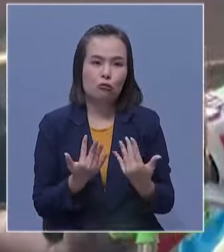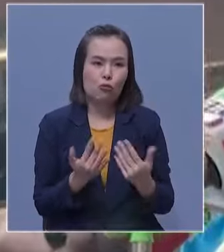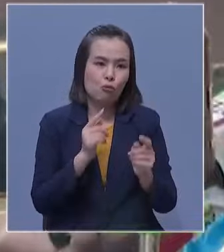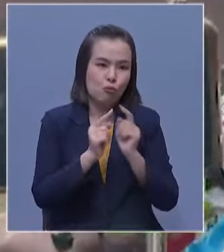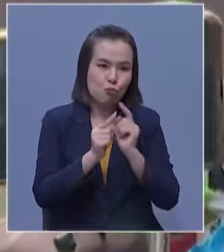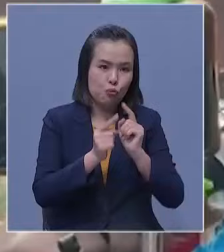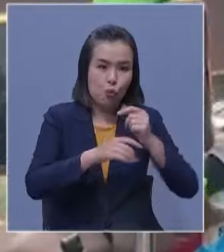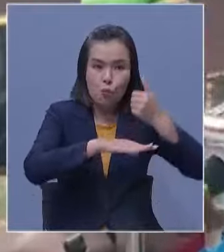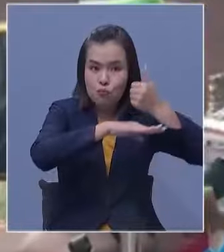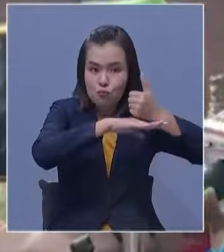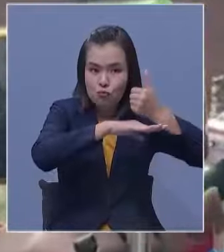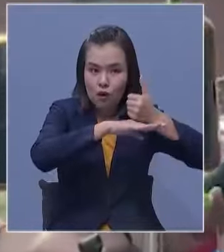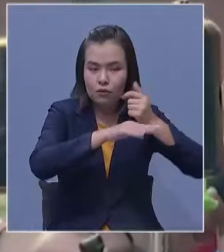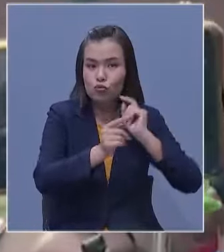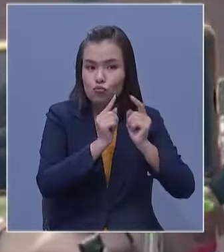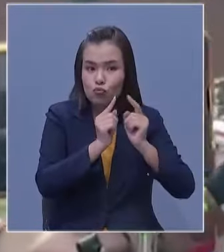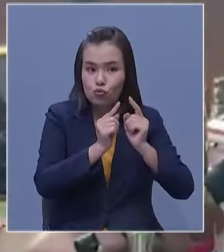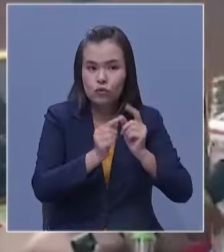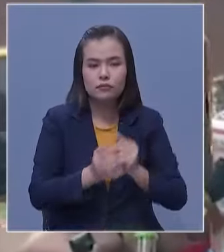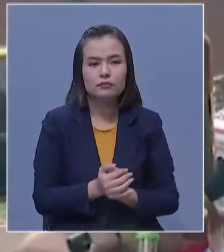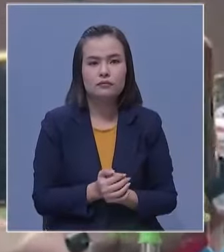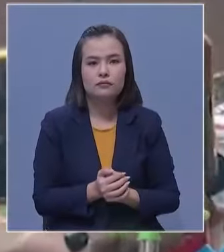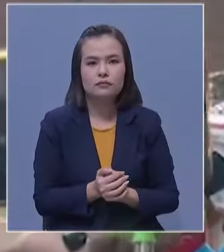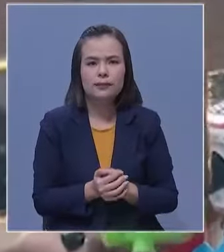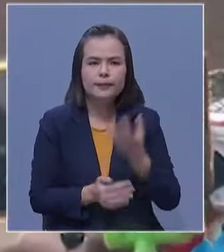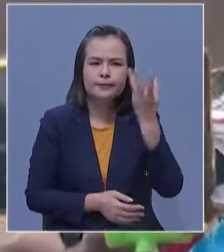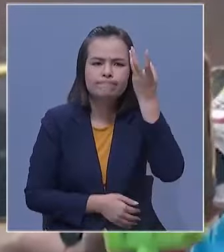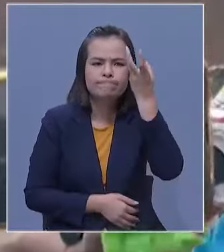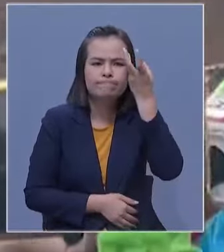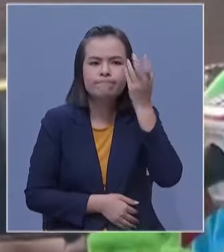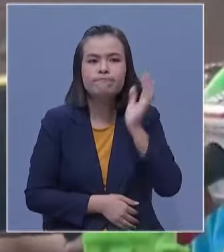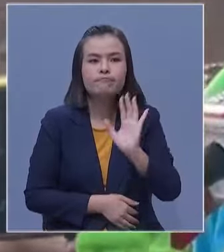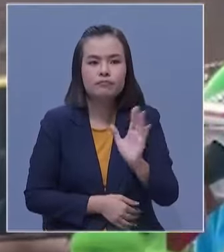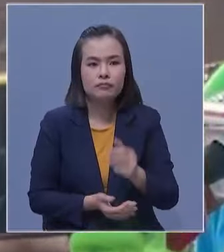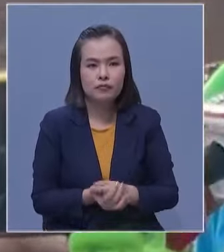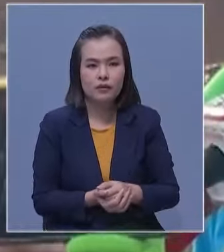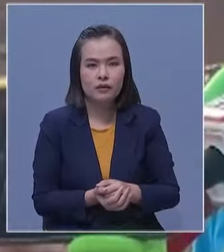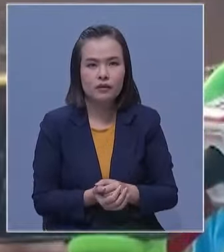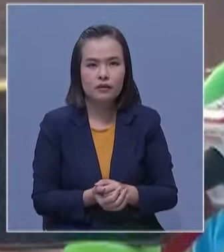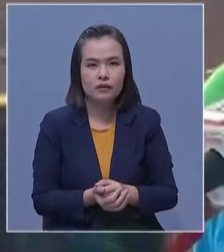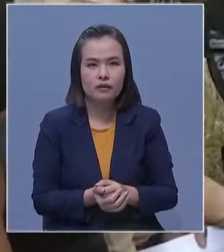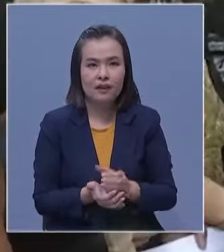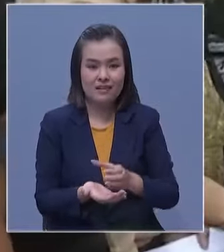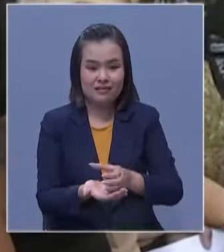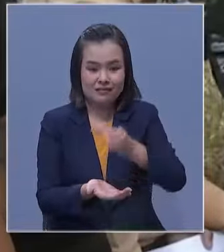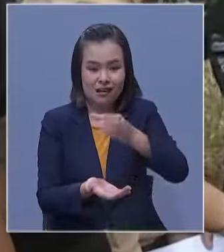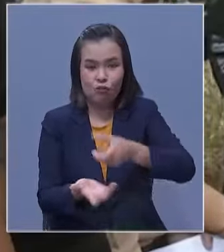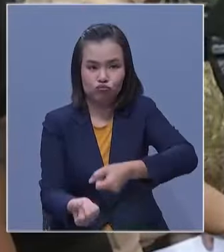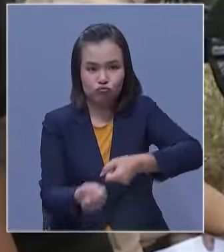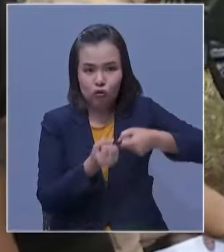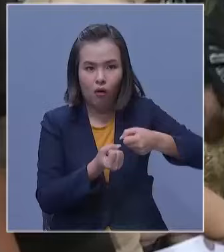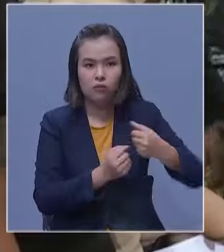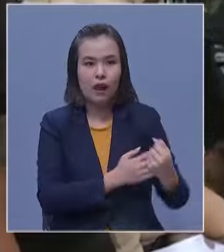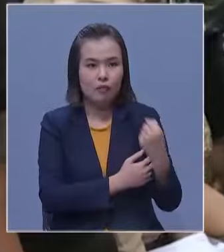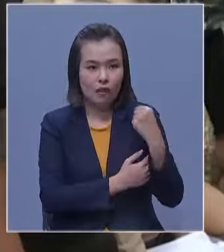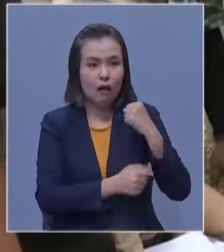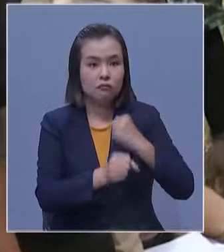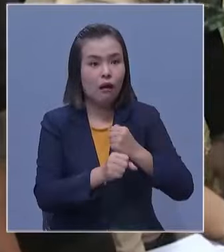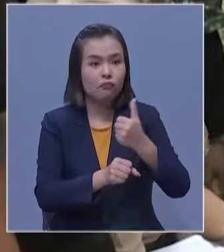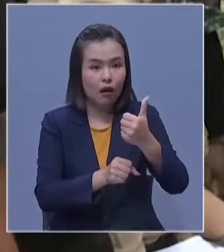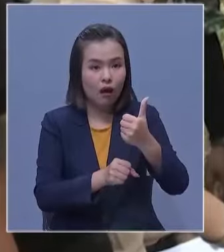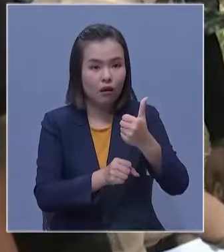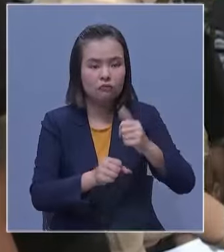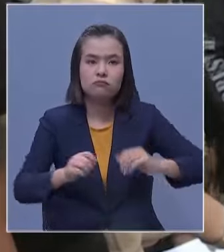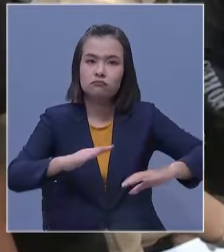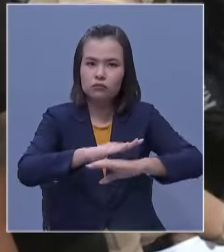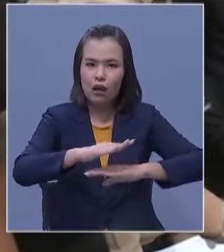รือกับผู้ใหญ่เบื้องต้นยืนยันว่าไม่ได้กังวลอะไรเพราะการถอนหมุดดังกล่าวอยู่ในอำนาจที่สามารถทำได้เพราะถือเป็น